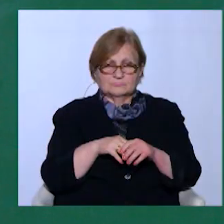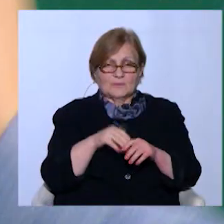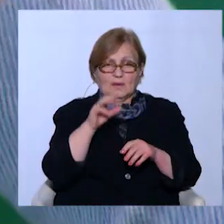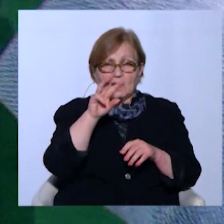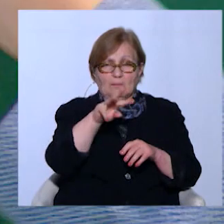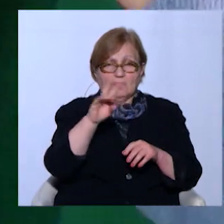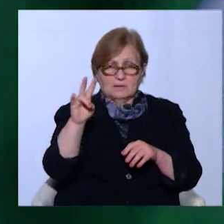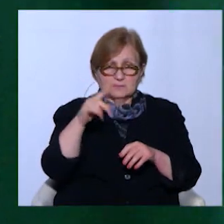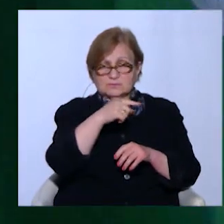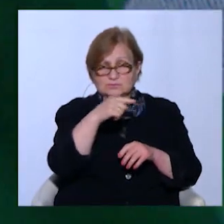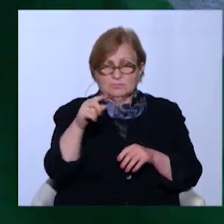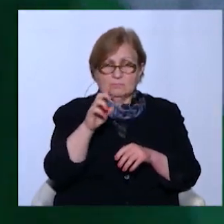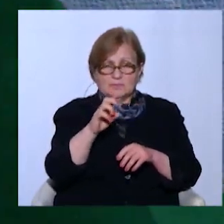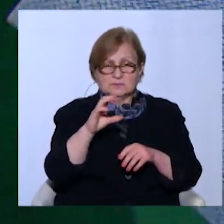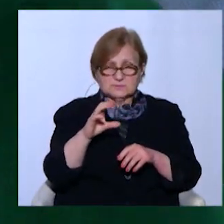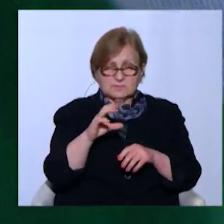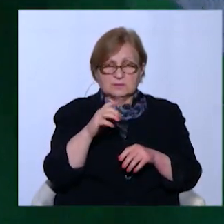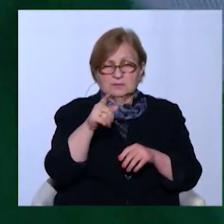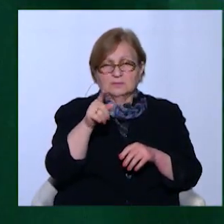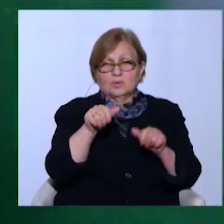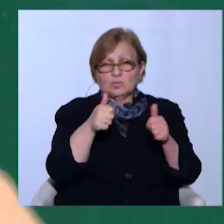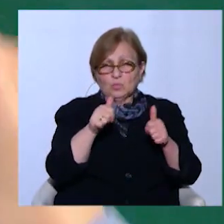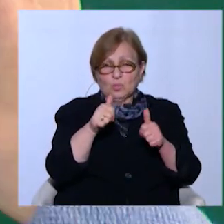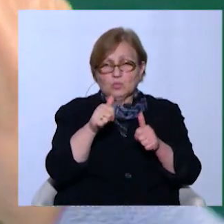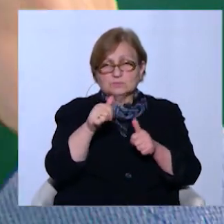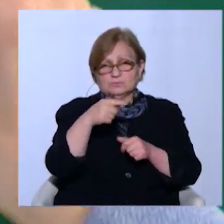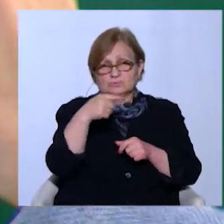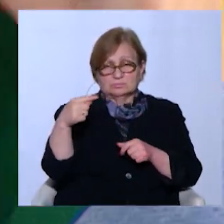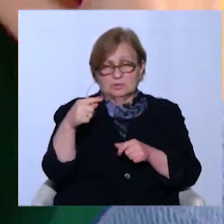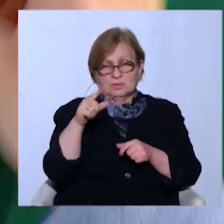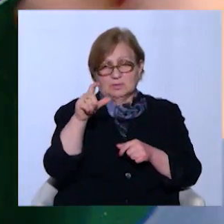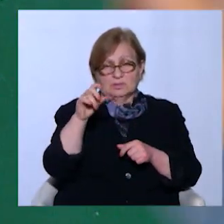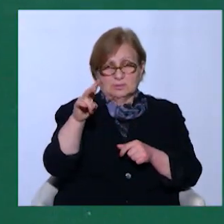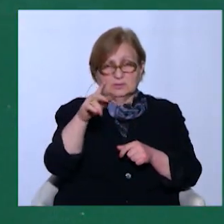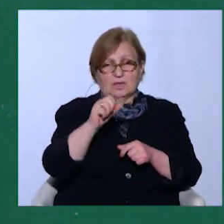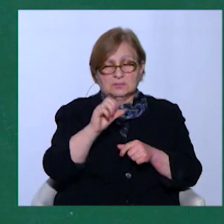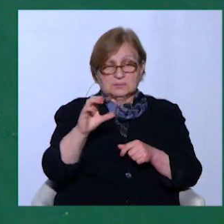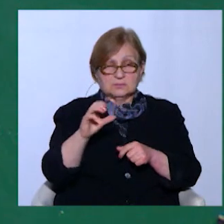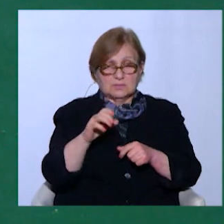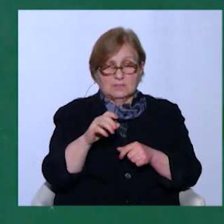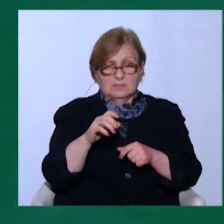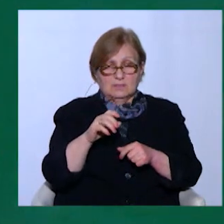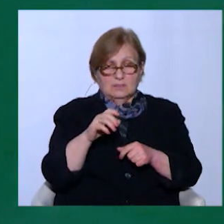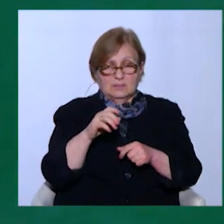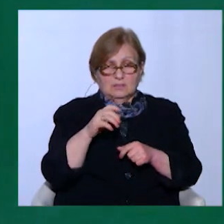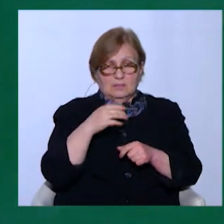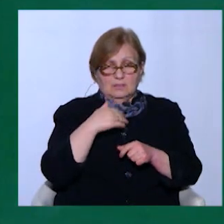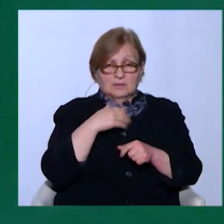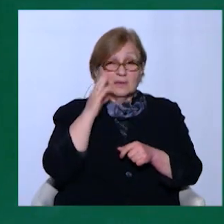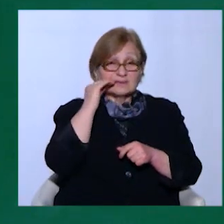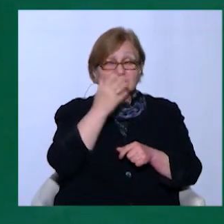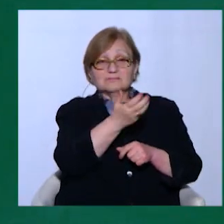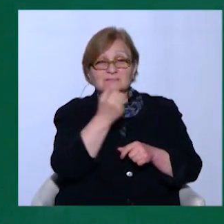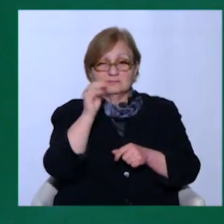BC-ს, როგორც EN შეფარდება AC-ს. ხო? მოდით შევიტანოთ შესაბამისი